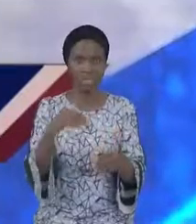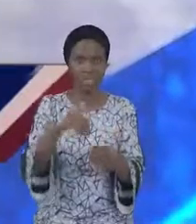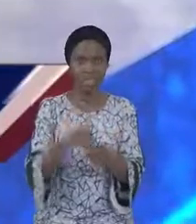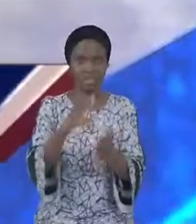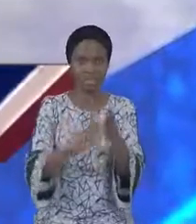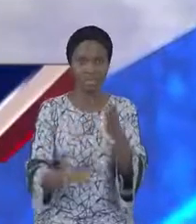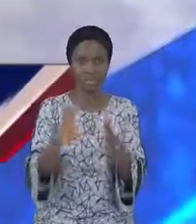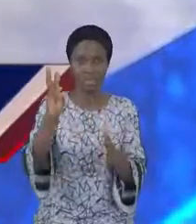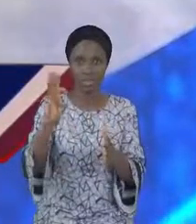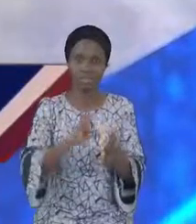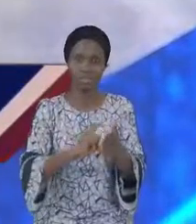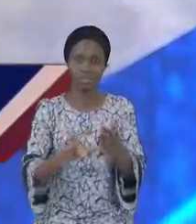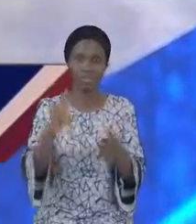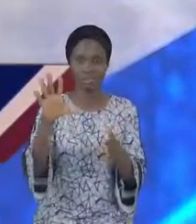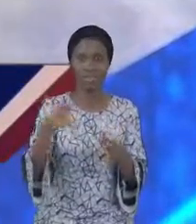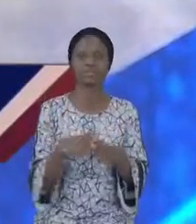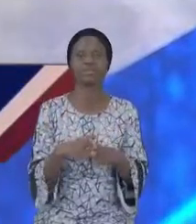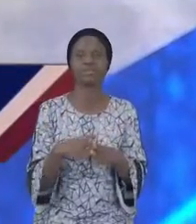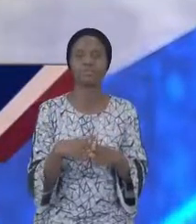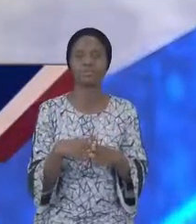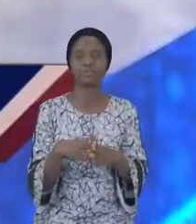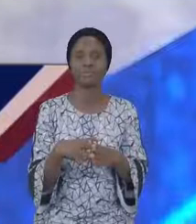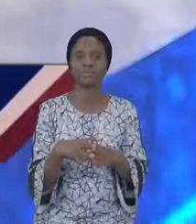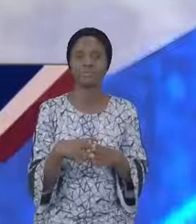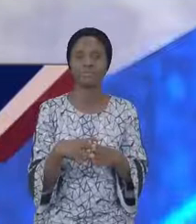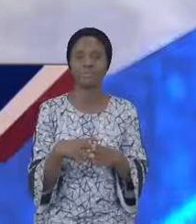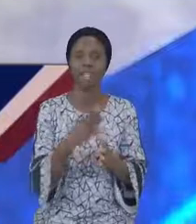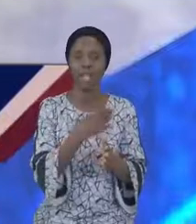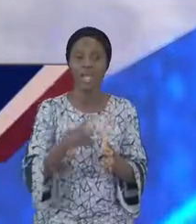eux. Chapitre 6, verset 5.